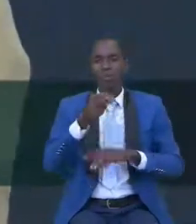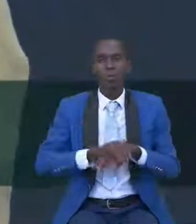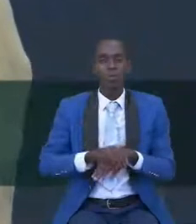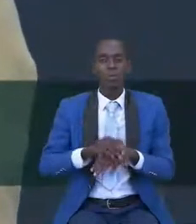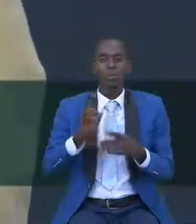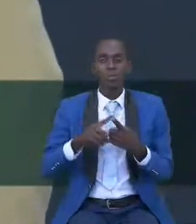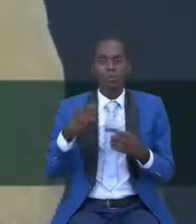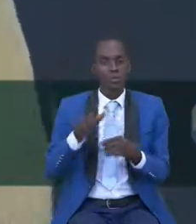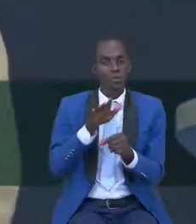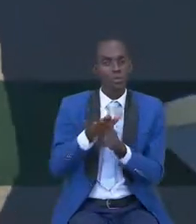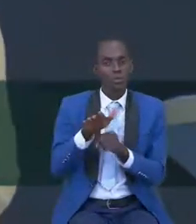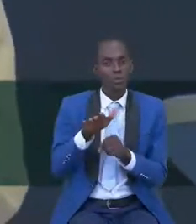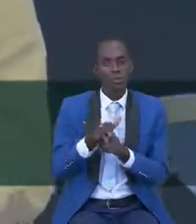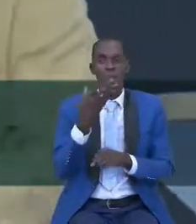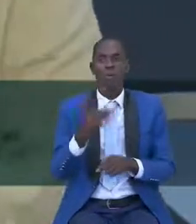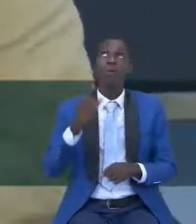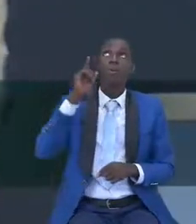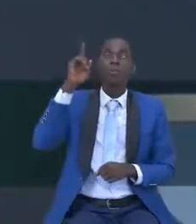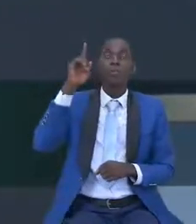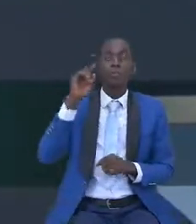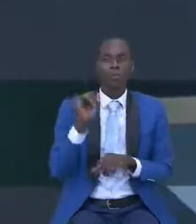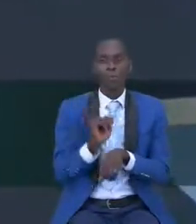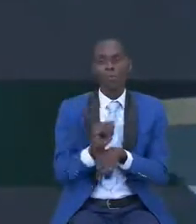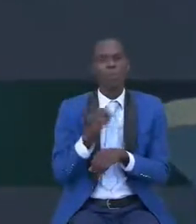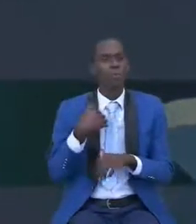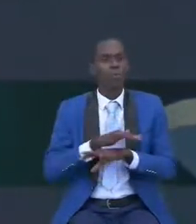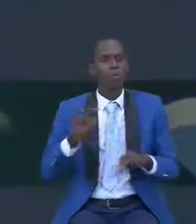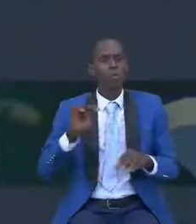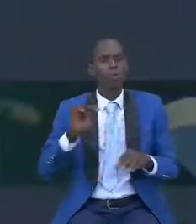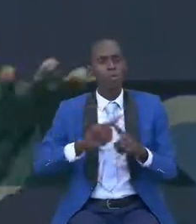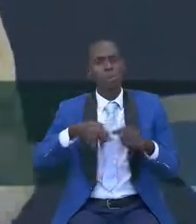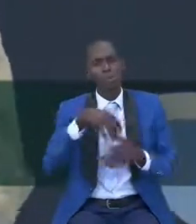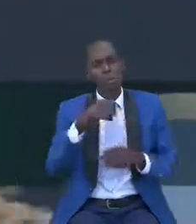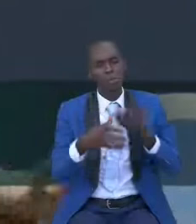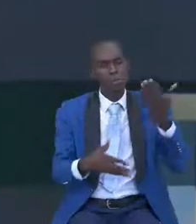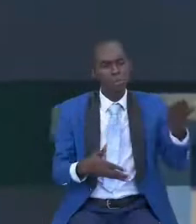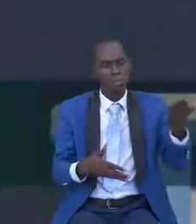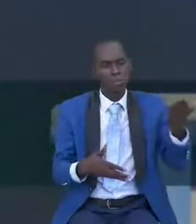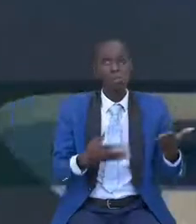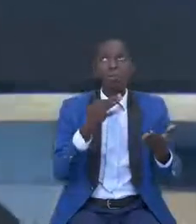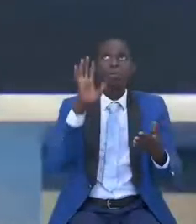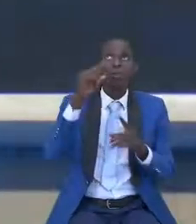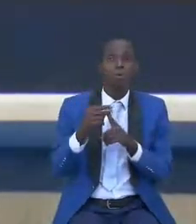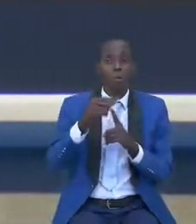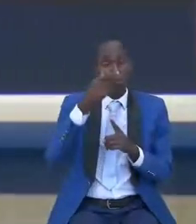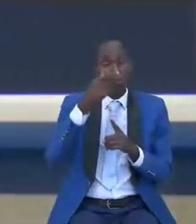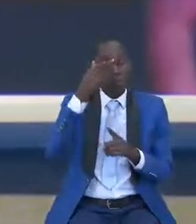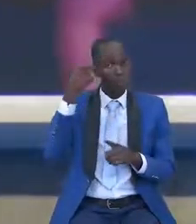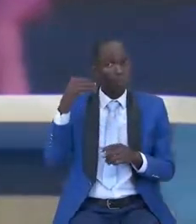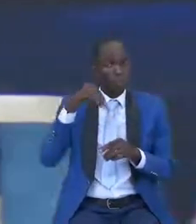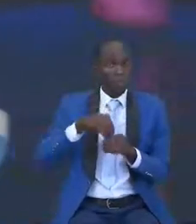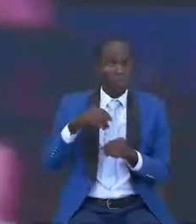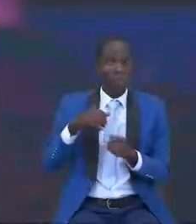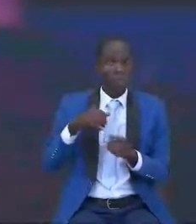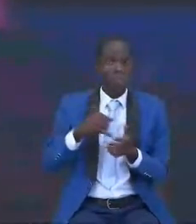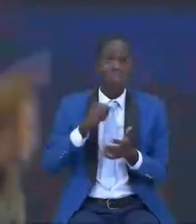S'appuyer, reposer, s'attacher à la suffisance de ses œuvres. Nous n'avons pas besoin de